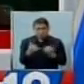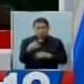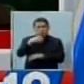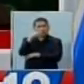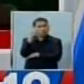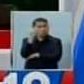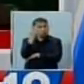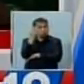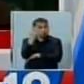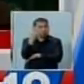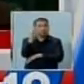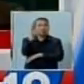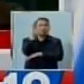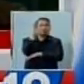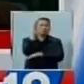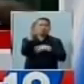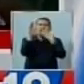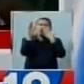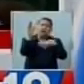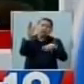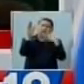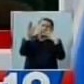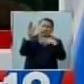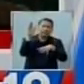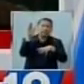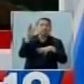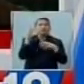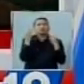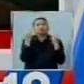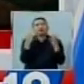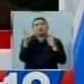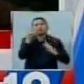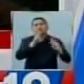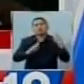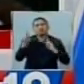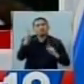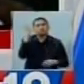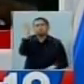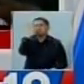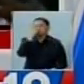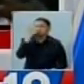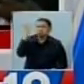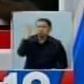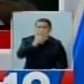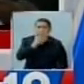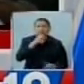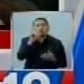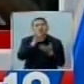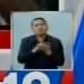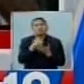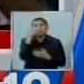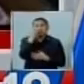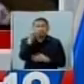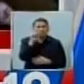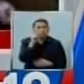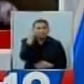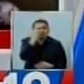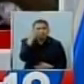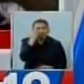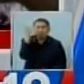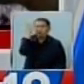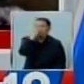kaya kasagsagan ng init. Ano? Marami nahihilo dito Mel. Sinasabi yung ibang dahilan kung ba't nahihilo ay yung